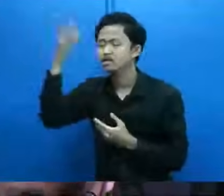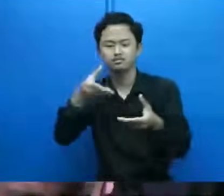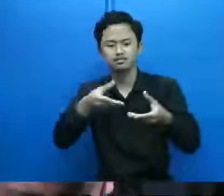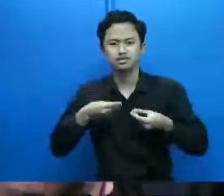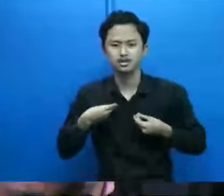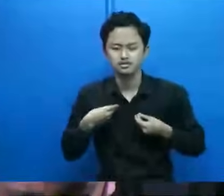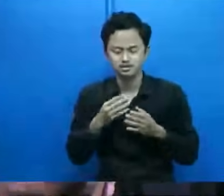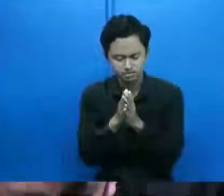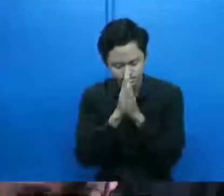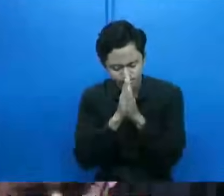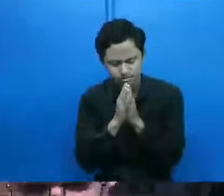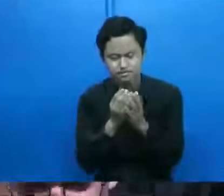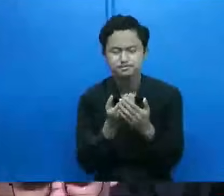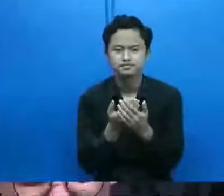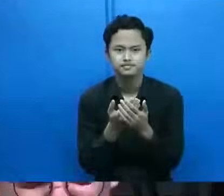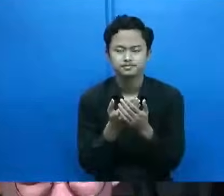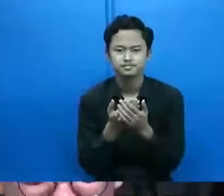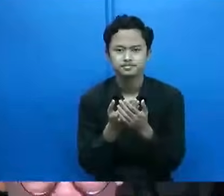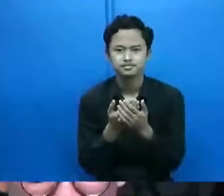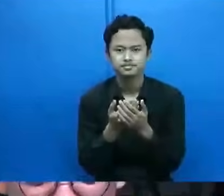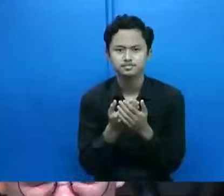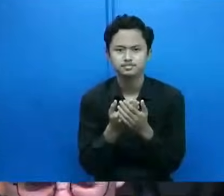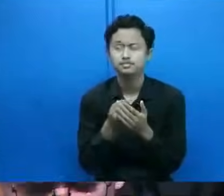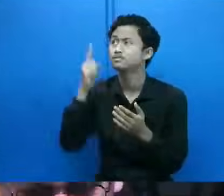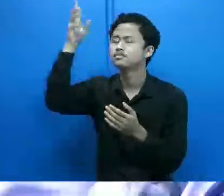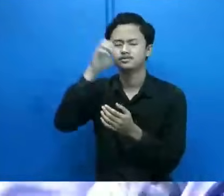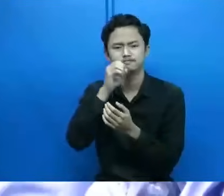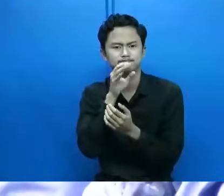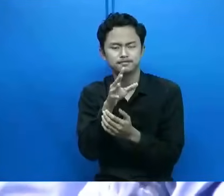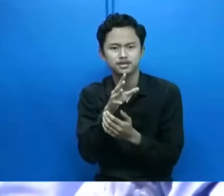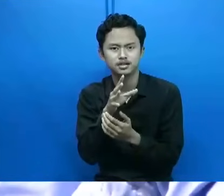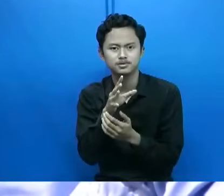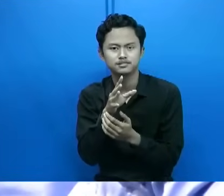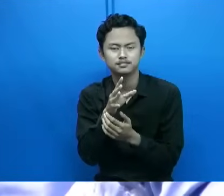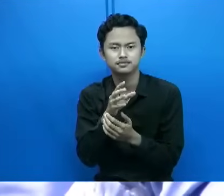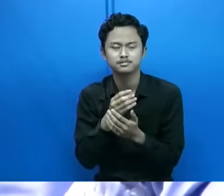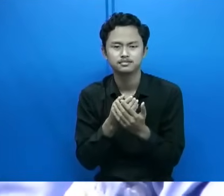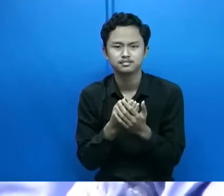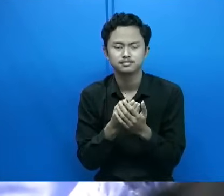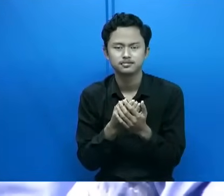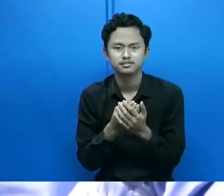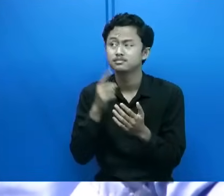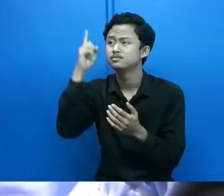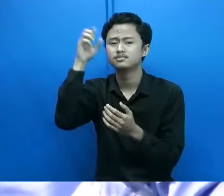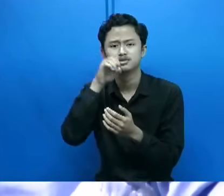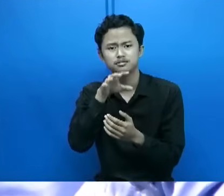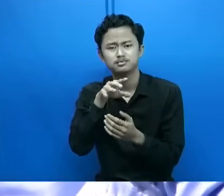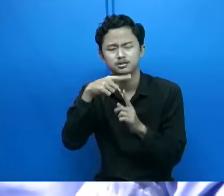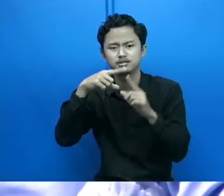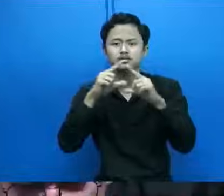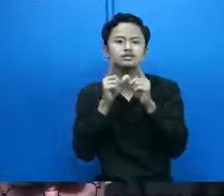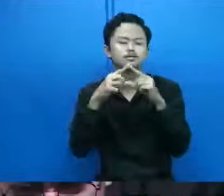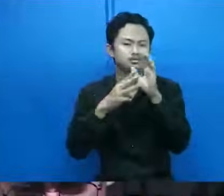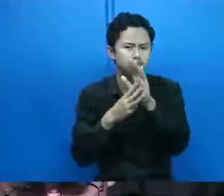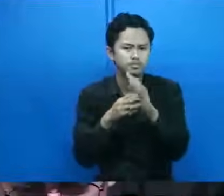mengampuni semua yang bertaubat. Engkau yang berkata, ya Allah, bahwa engkau tawwab. Engkau berkata, bahwa engkau arhamar